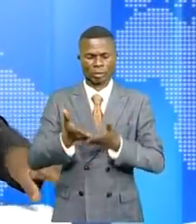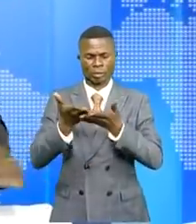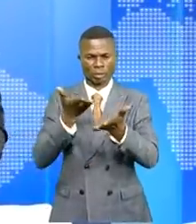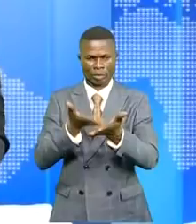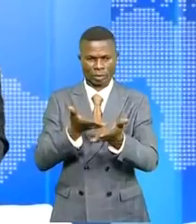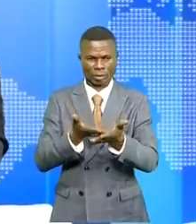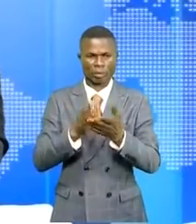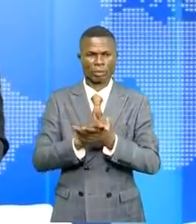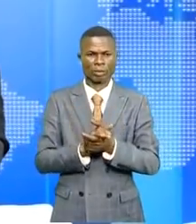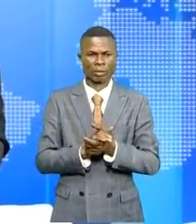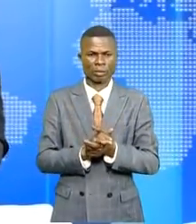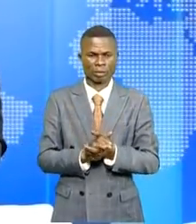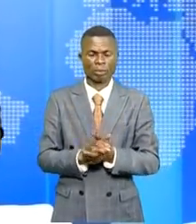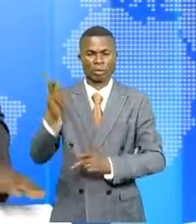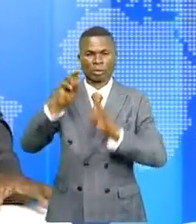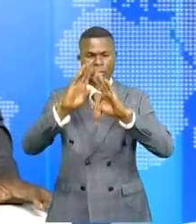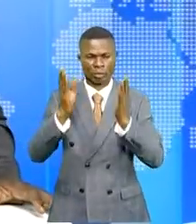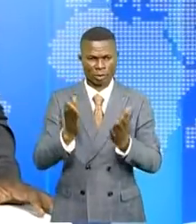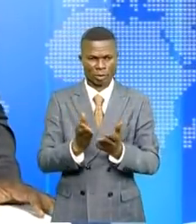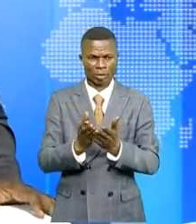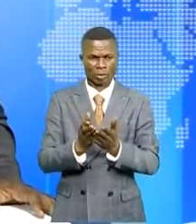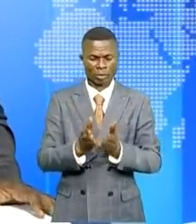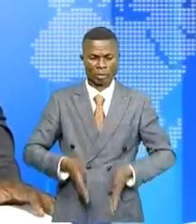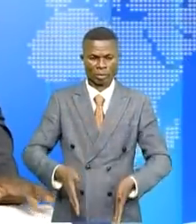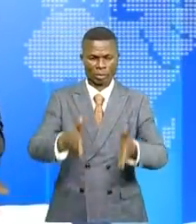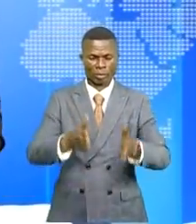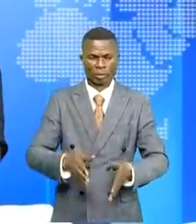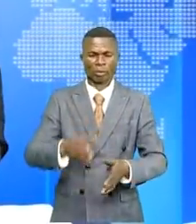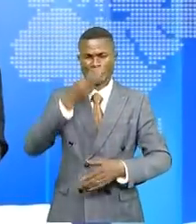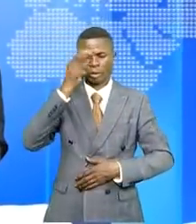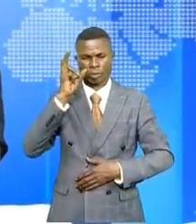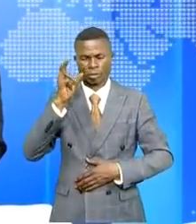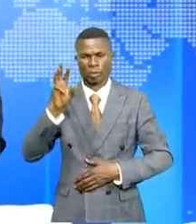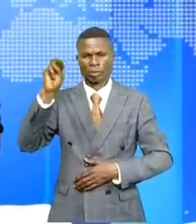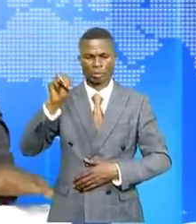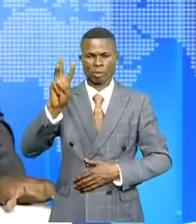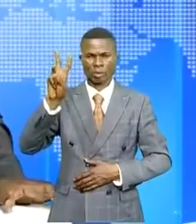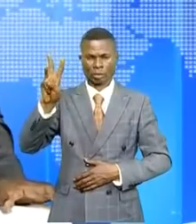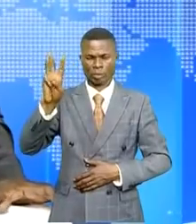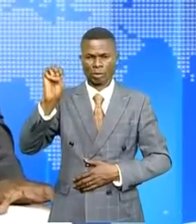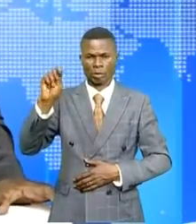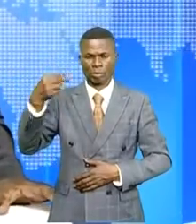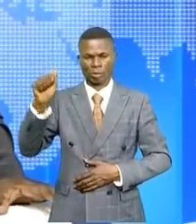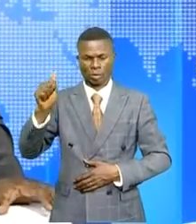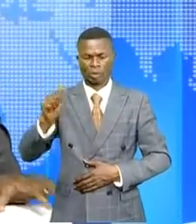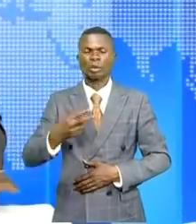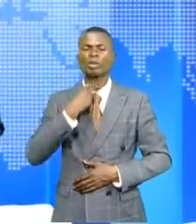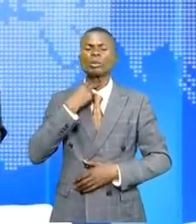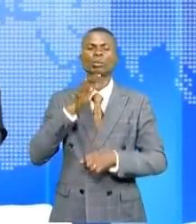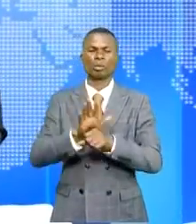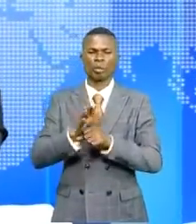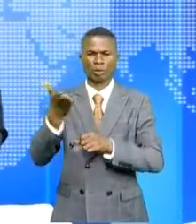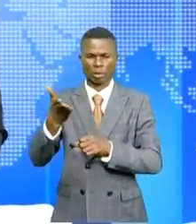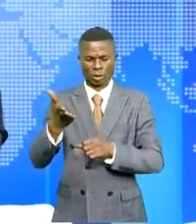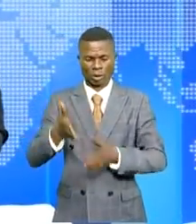Kivu. Les populations se trouvant sur l'axe routier Bukavu, Mwenga, Kamituga redoutent l'enclavement syrien effet sur